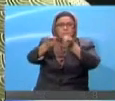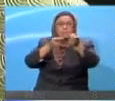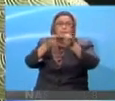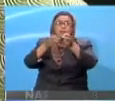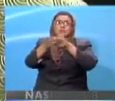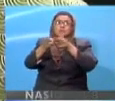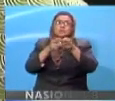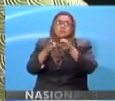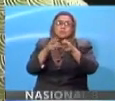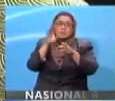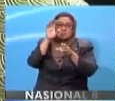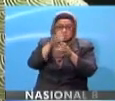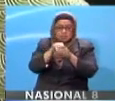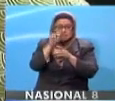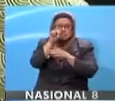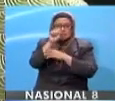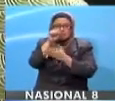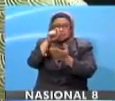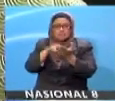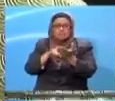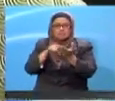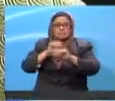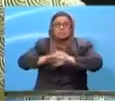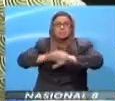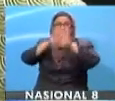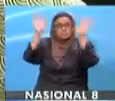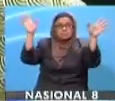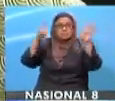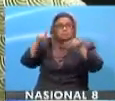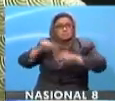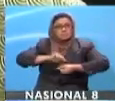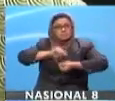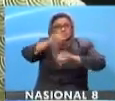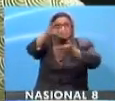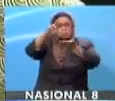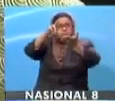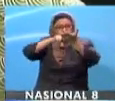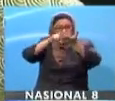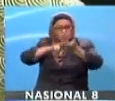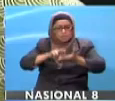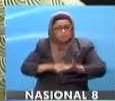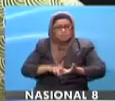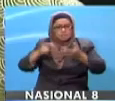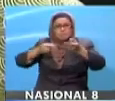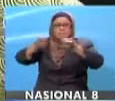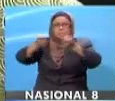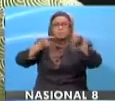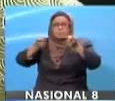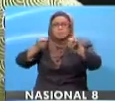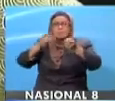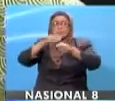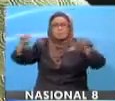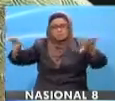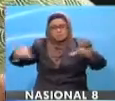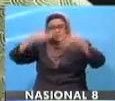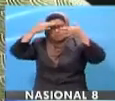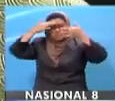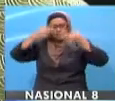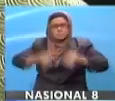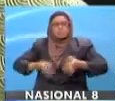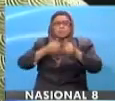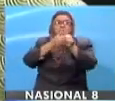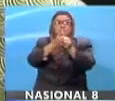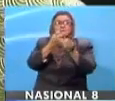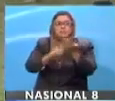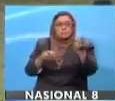rasa jelas bahawa mereka telah menimbang track record dan mereka telah buat keputusan berdasarkan kepada ialah apa yang